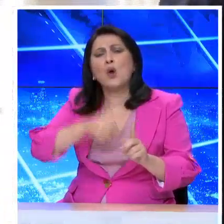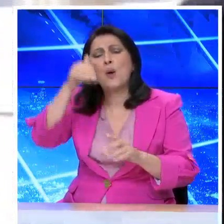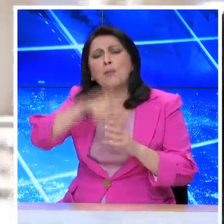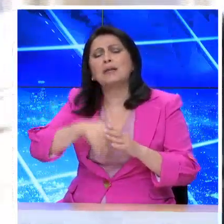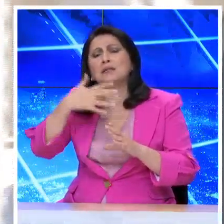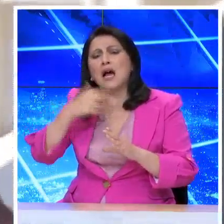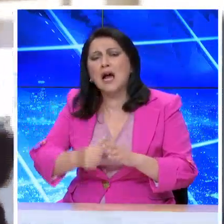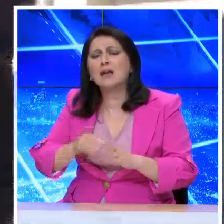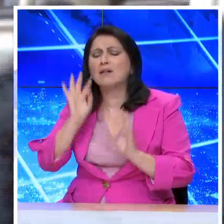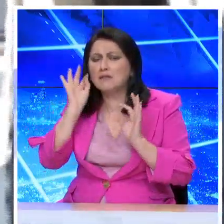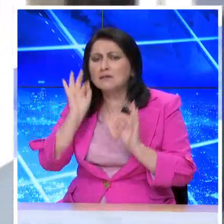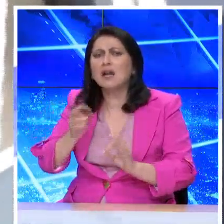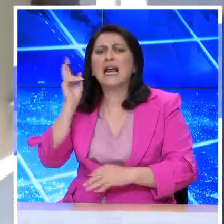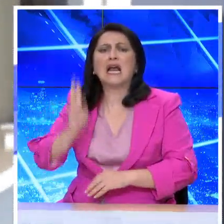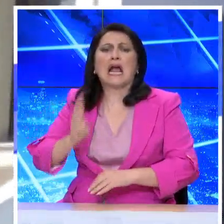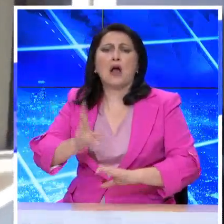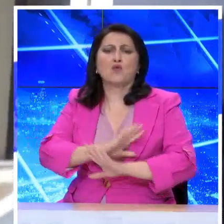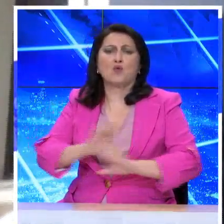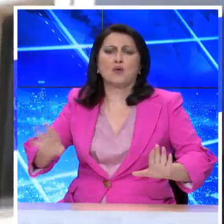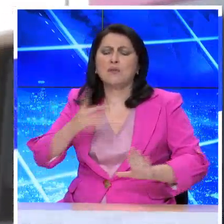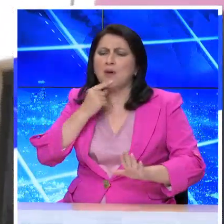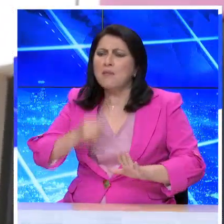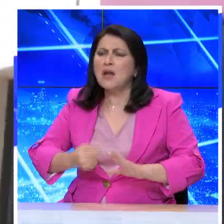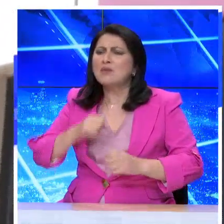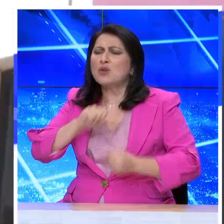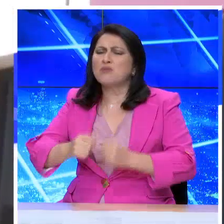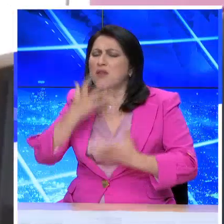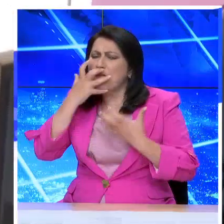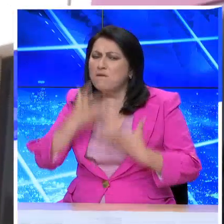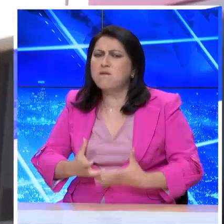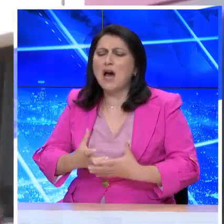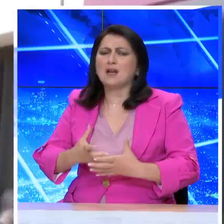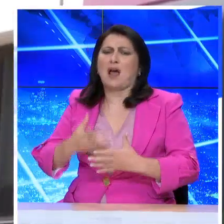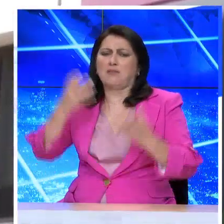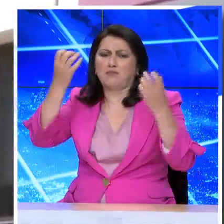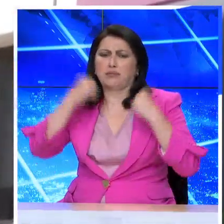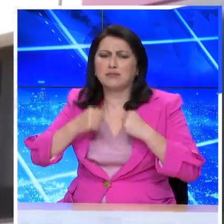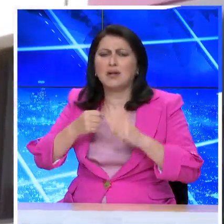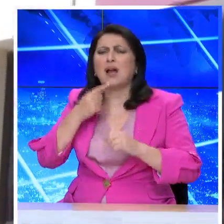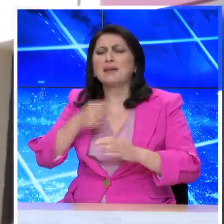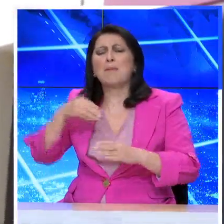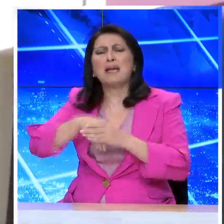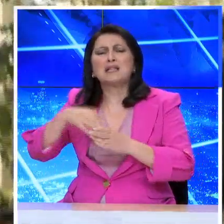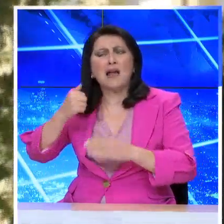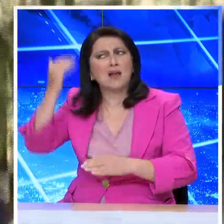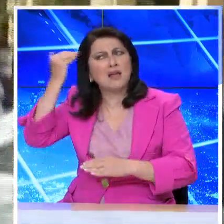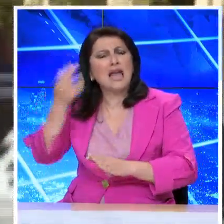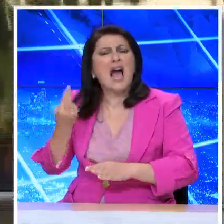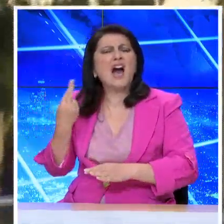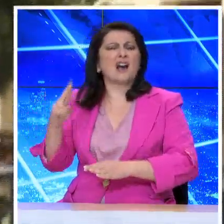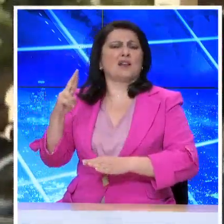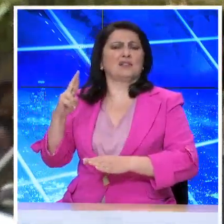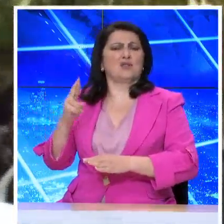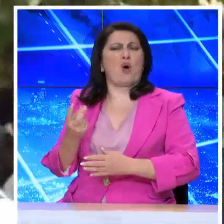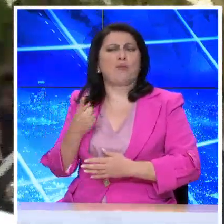ποινικές διώξεις σε βαθμό κακουργήματος για απόπειρα βαριά σκοπούμενης σωματικής βλάβης, κατά συρροή με ρατσιστικά κίνητρα. Υπέρον θυμίζεται